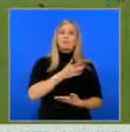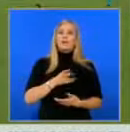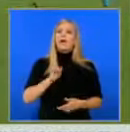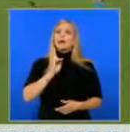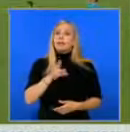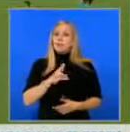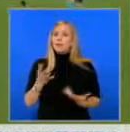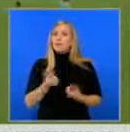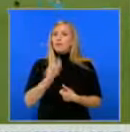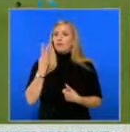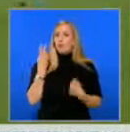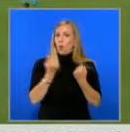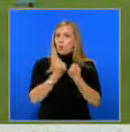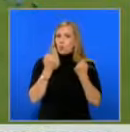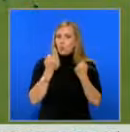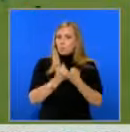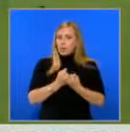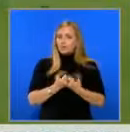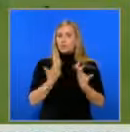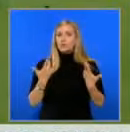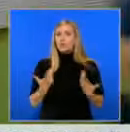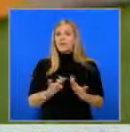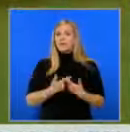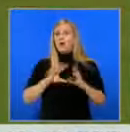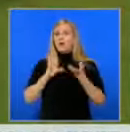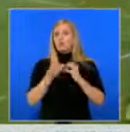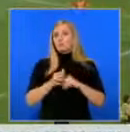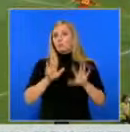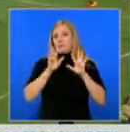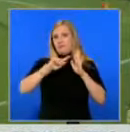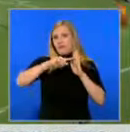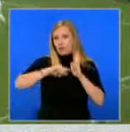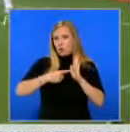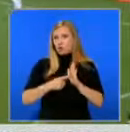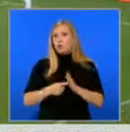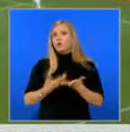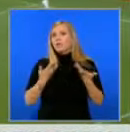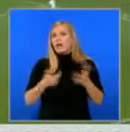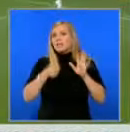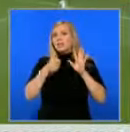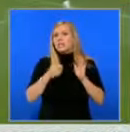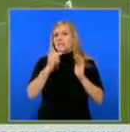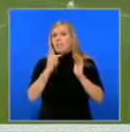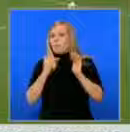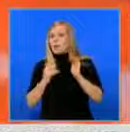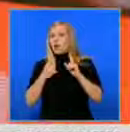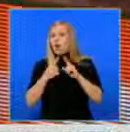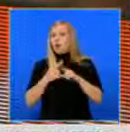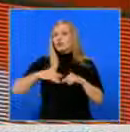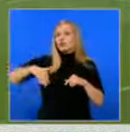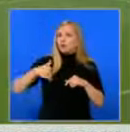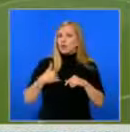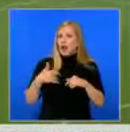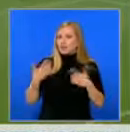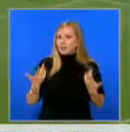втората позиция в своята група с актив от девет точки след четири изиграни срещи което е с шест пункта по-малко от лидера шотландия феран